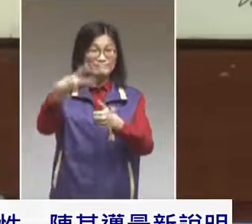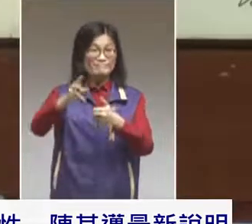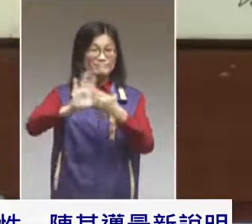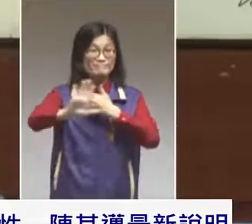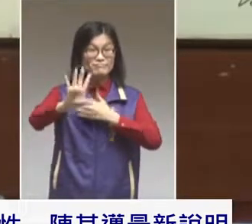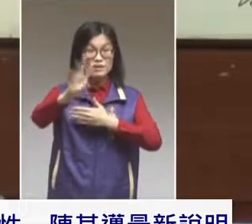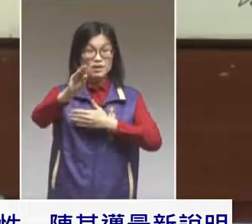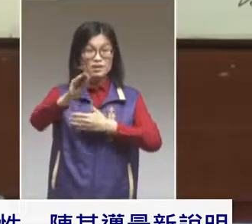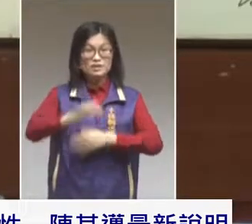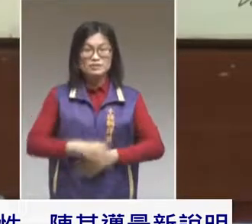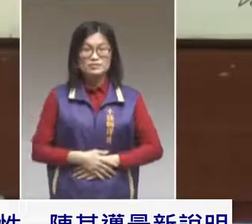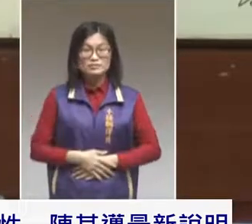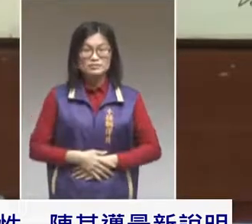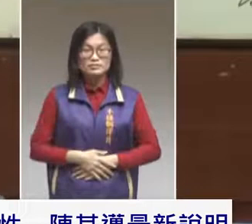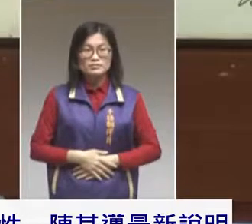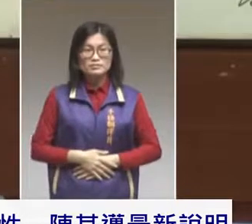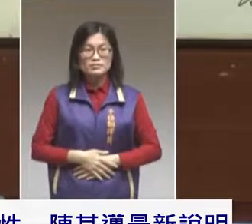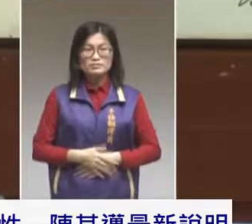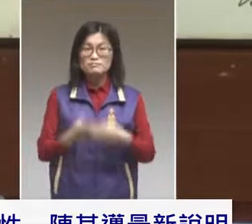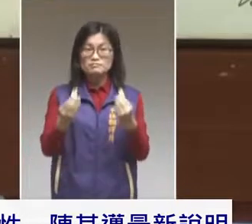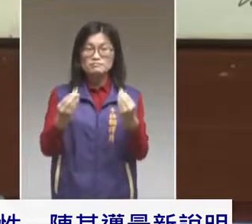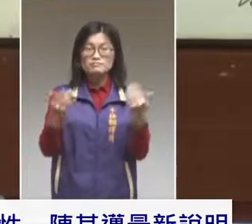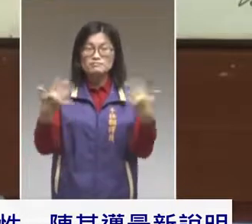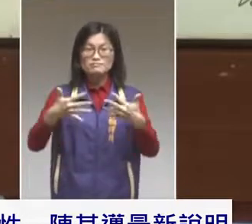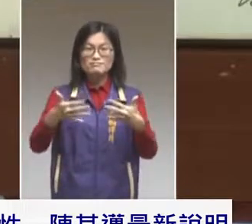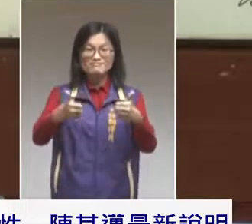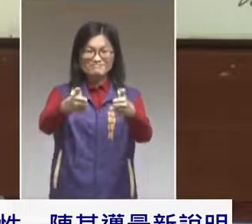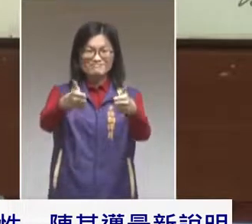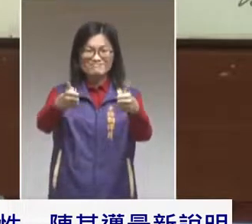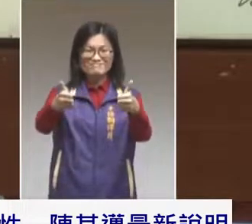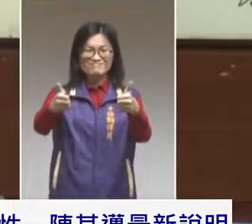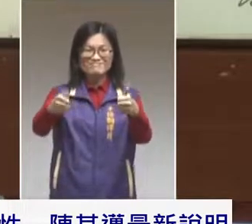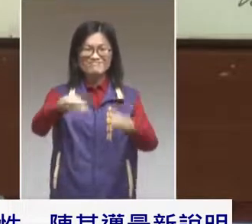明。 好，谢谢。还有吗？